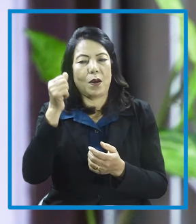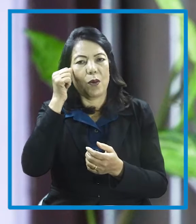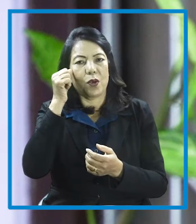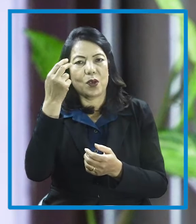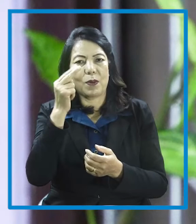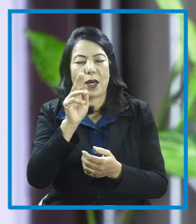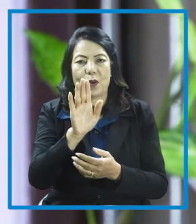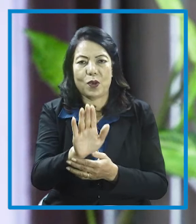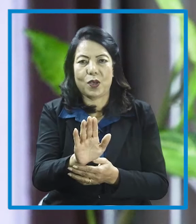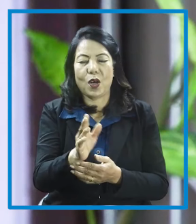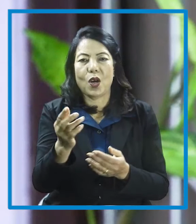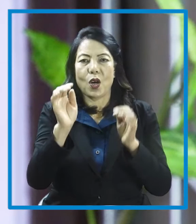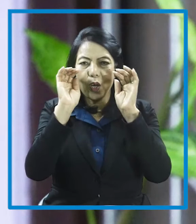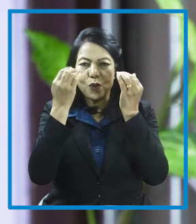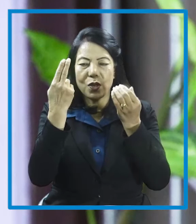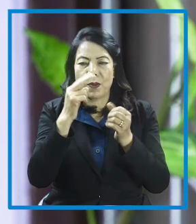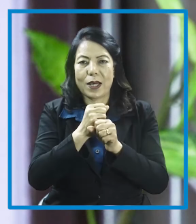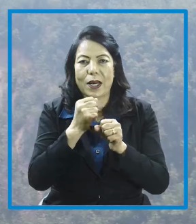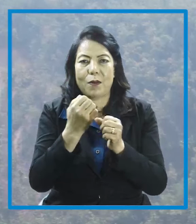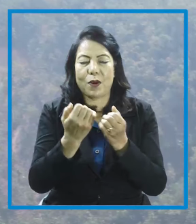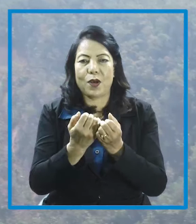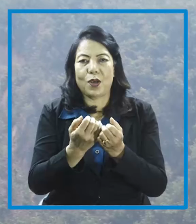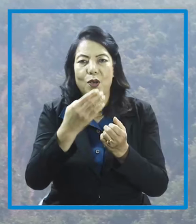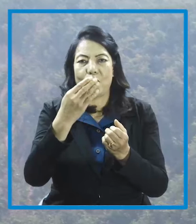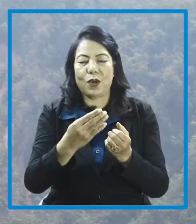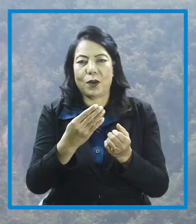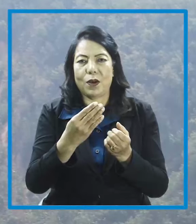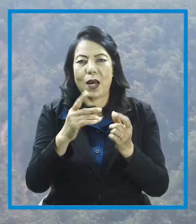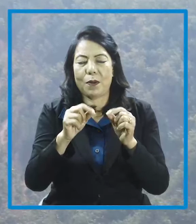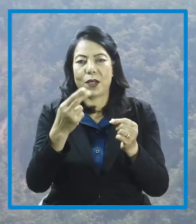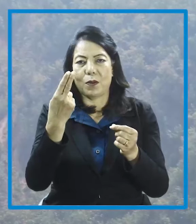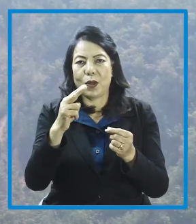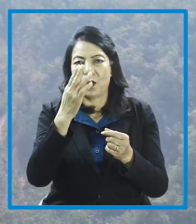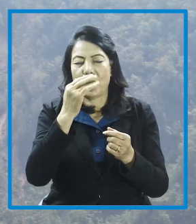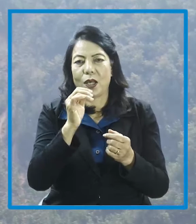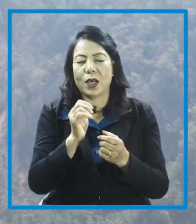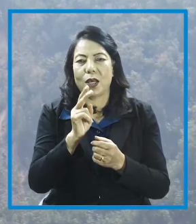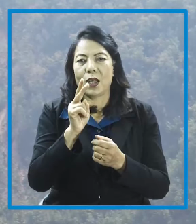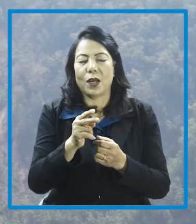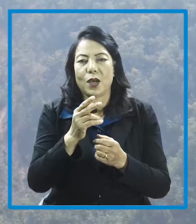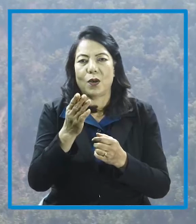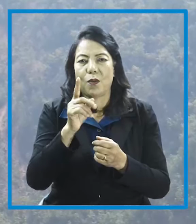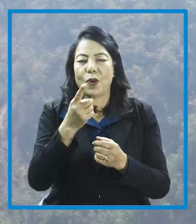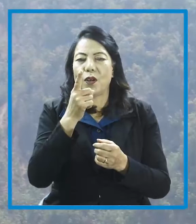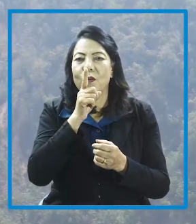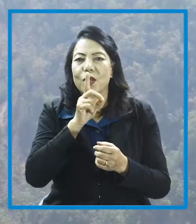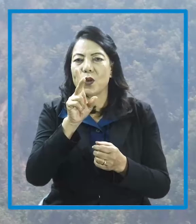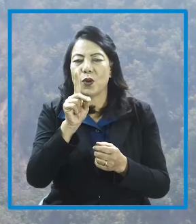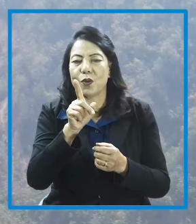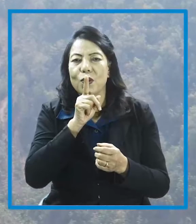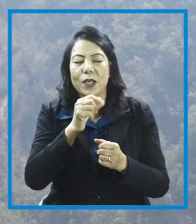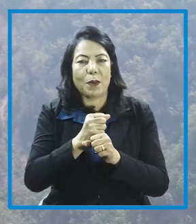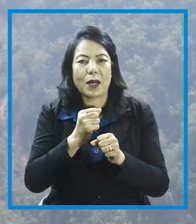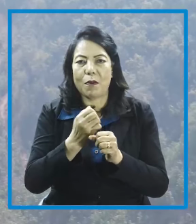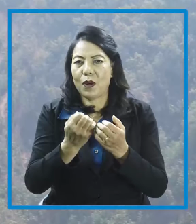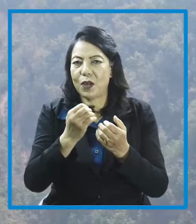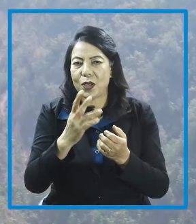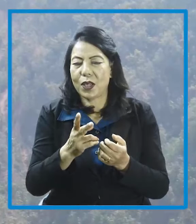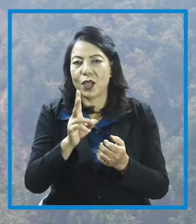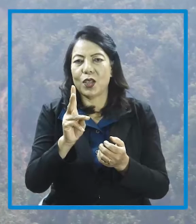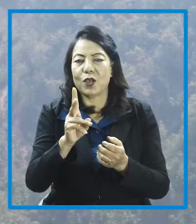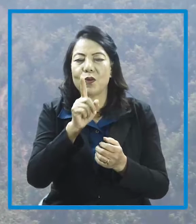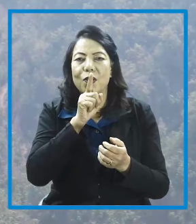भन्ने चाहिँ हामीलाई पनि महसुस भएको छ सुरक्षित भएर काम गर्नुपर्ने हुँदा चाहिँ त्यो स्मूथ ले चाहिँ पहिलो वर्ष र दोस्रो वर्ष